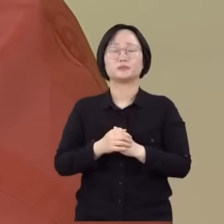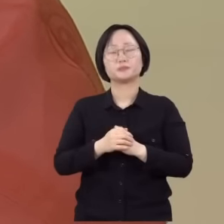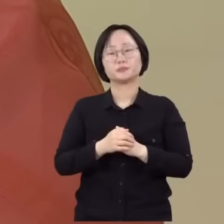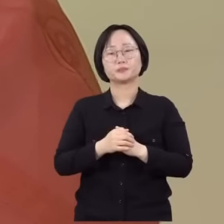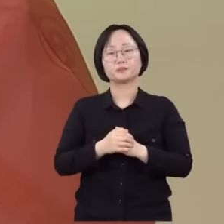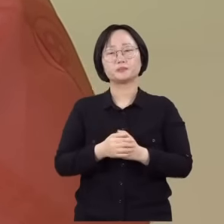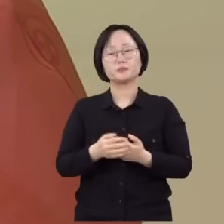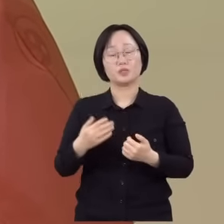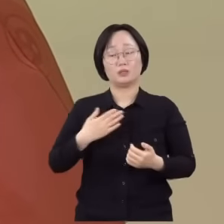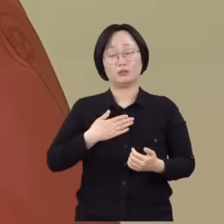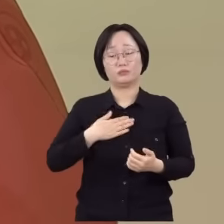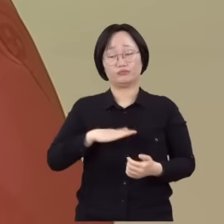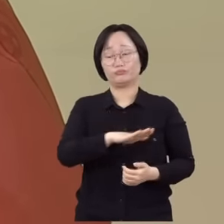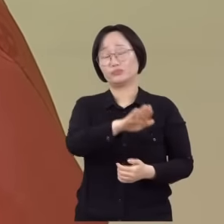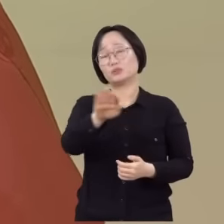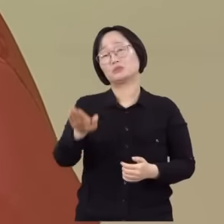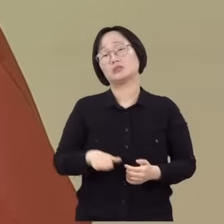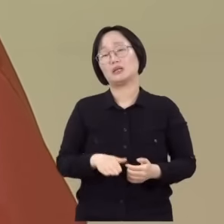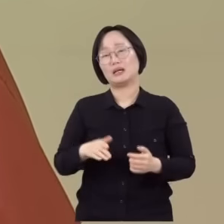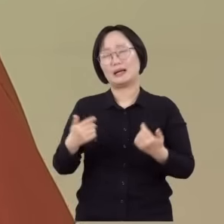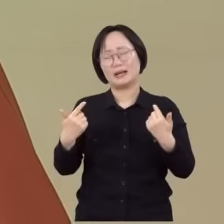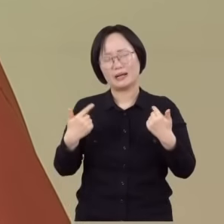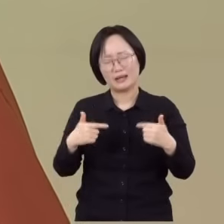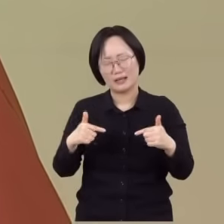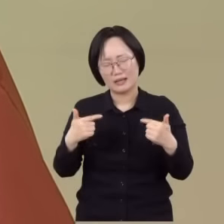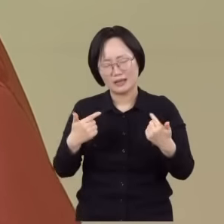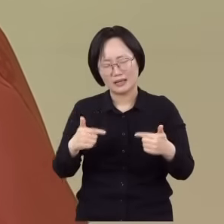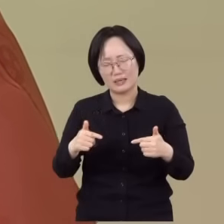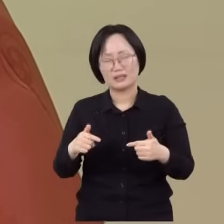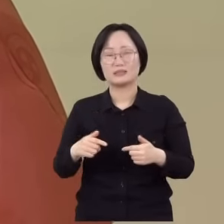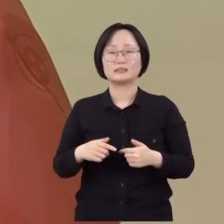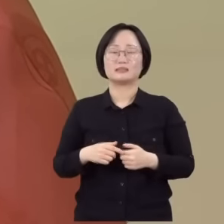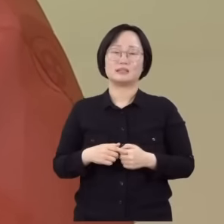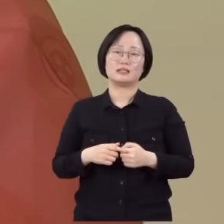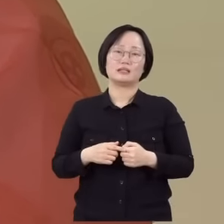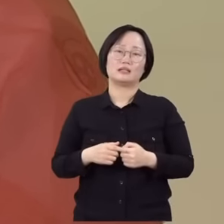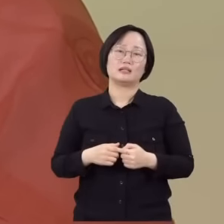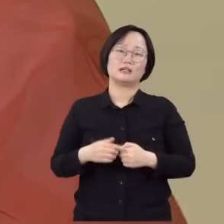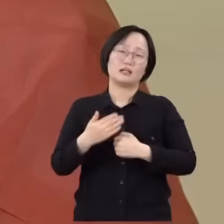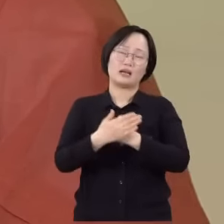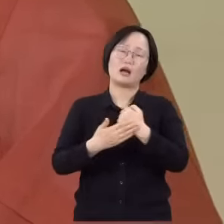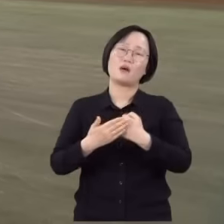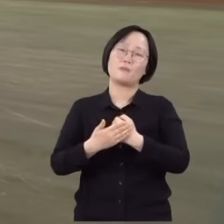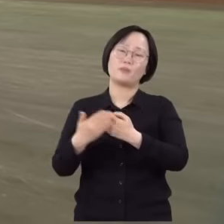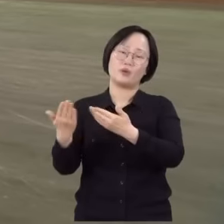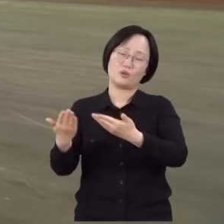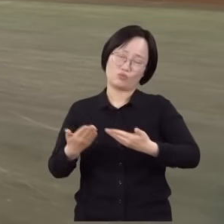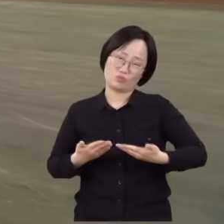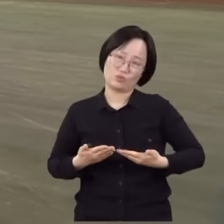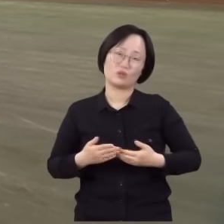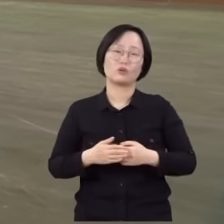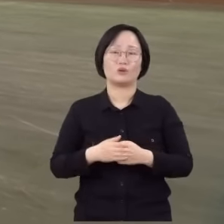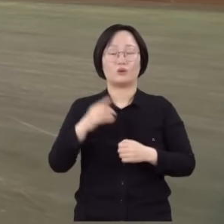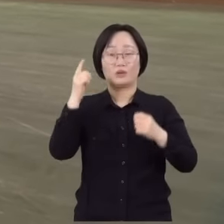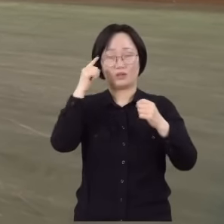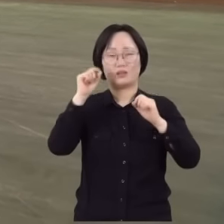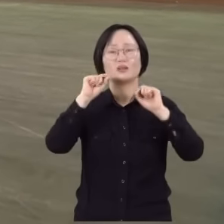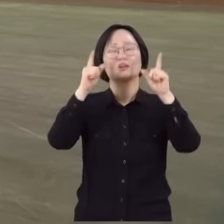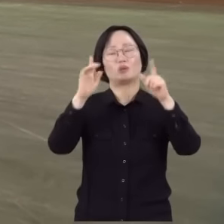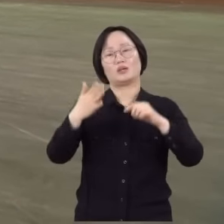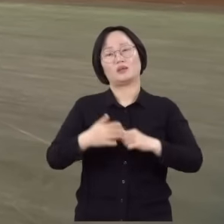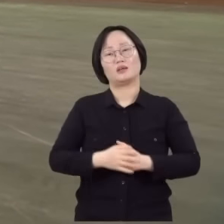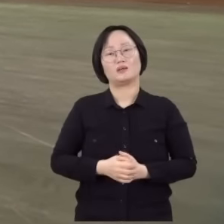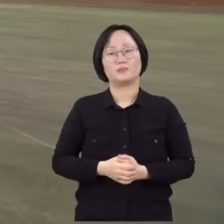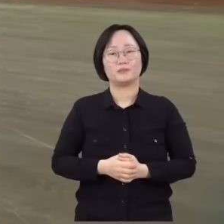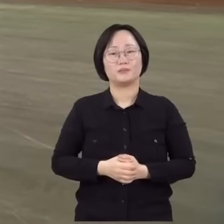우리와 함께하고 있다는 것을 분명히 깨우치게 됩니다 그래서 여러분 우리